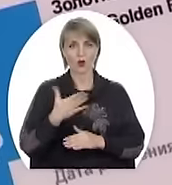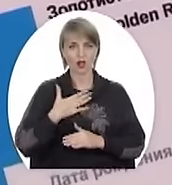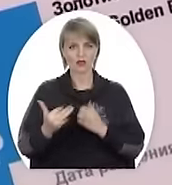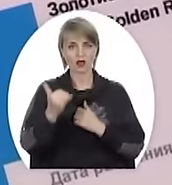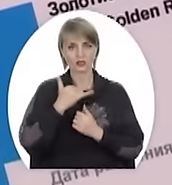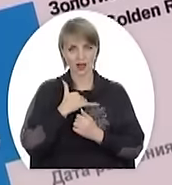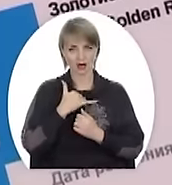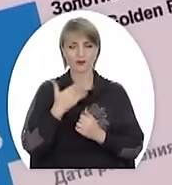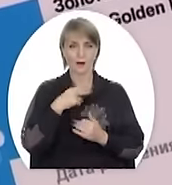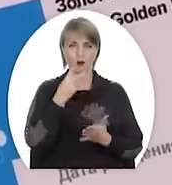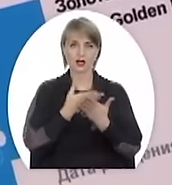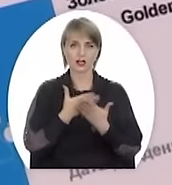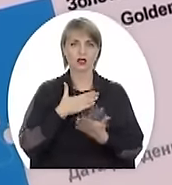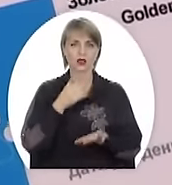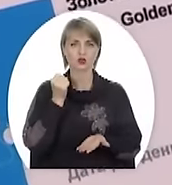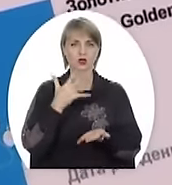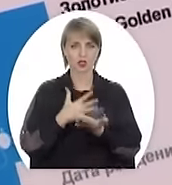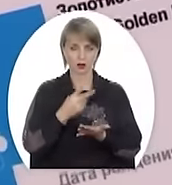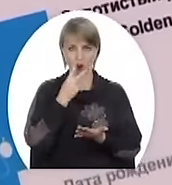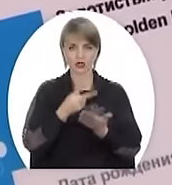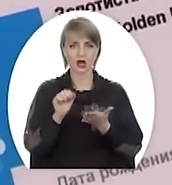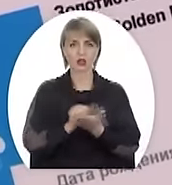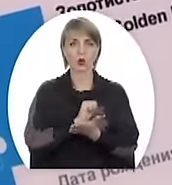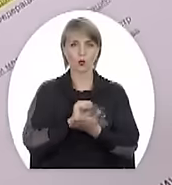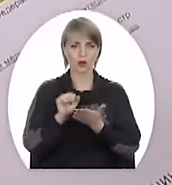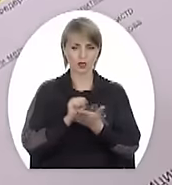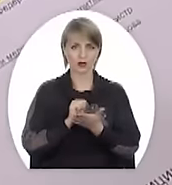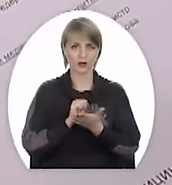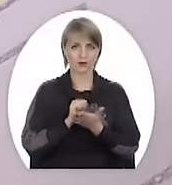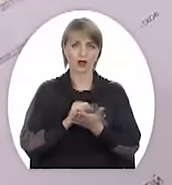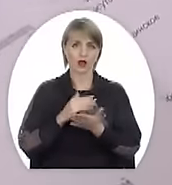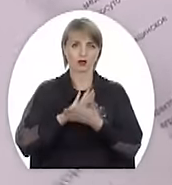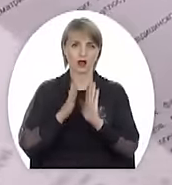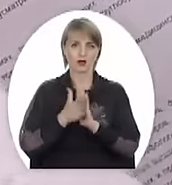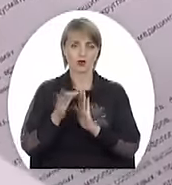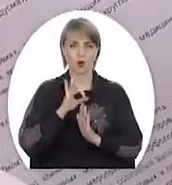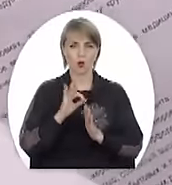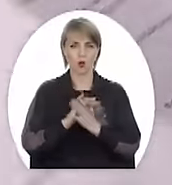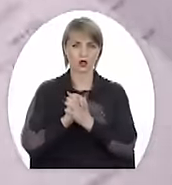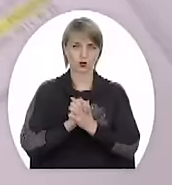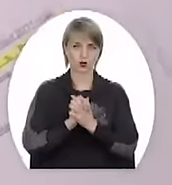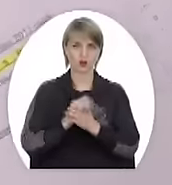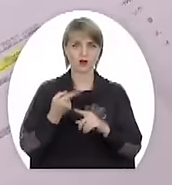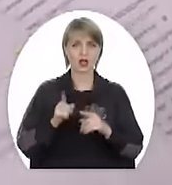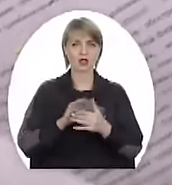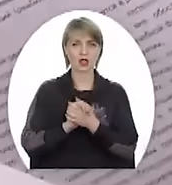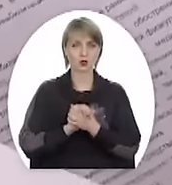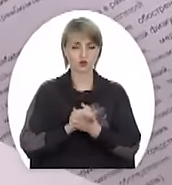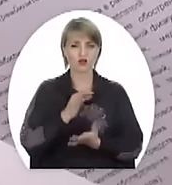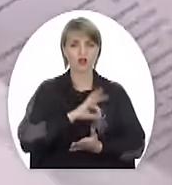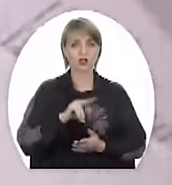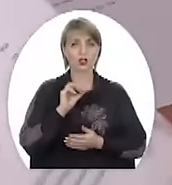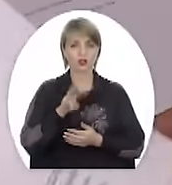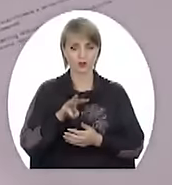гостях. То есть мы показали наш центр, показали документы и пришли к соглашению о сотрудничестве. И вот это сотрудничество выгодно